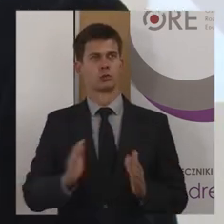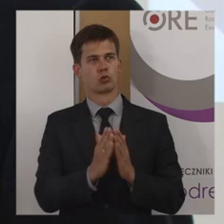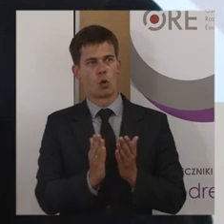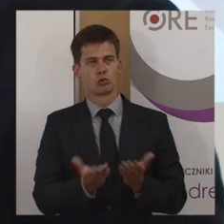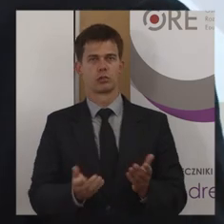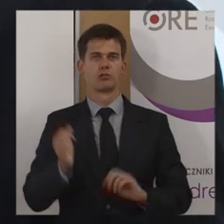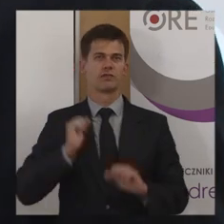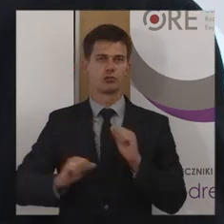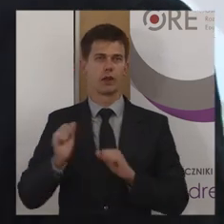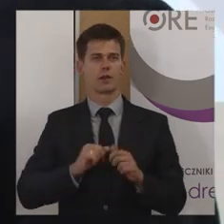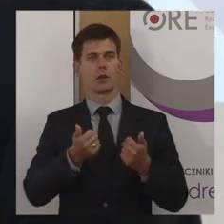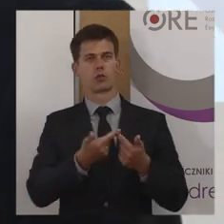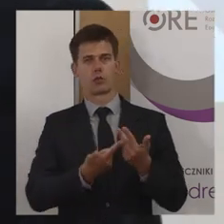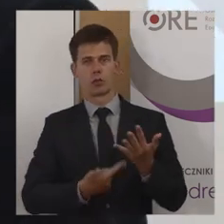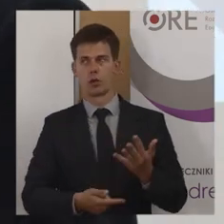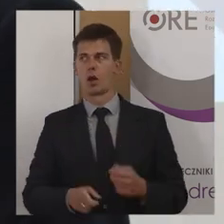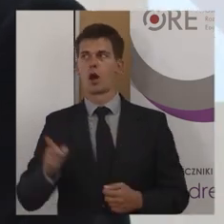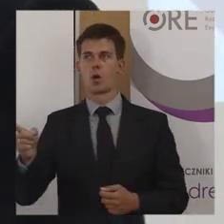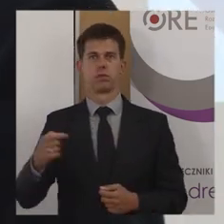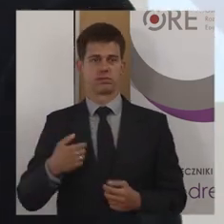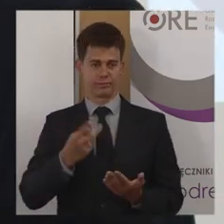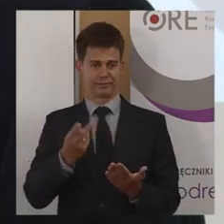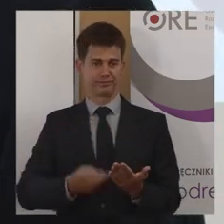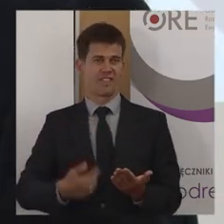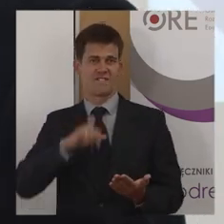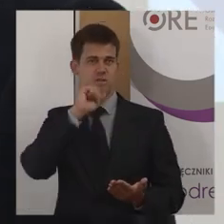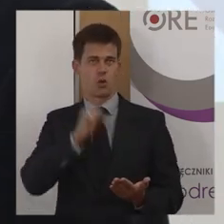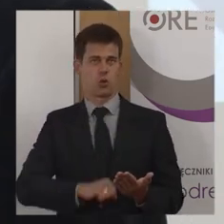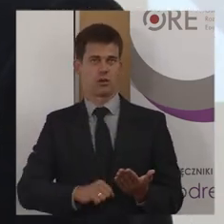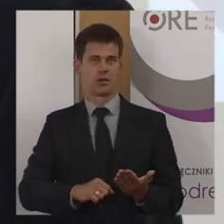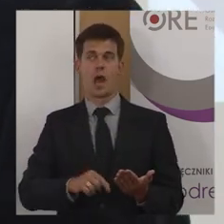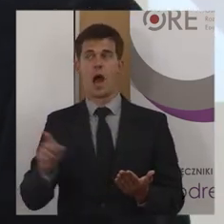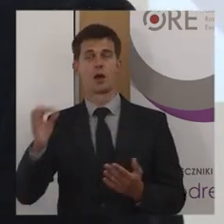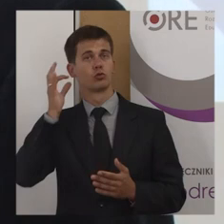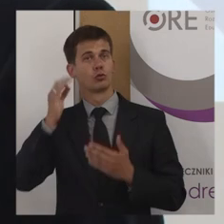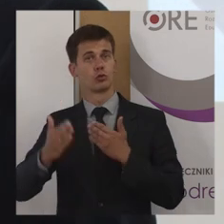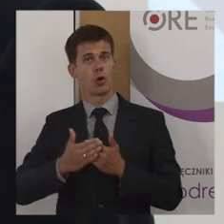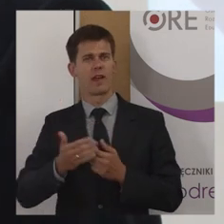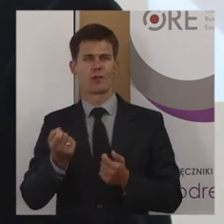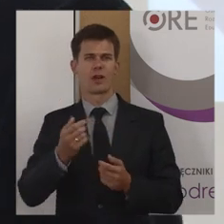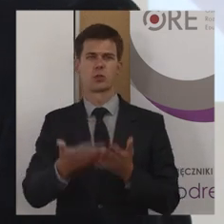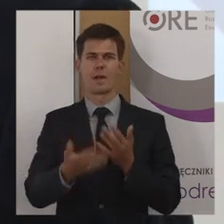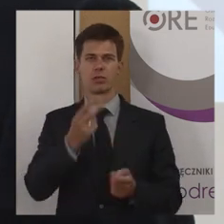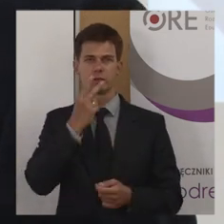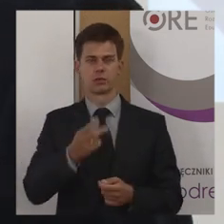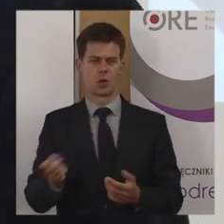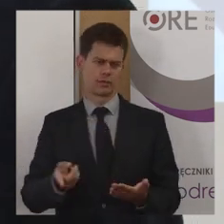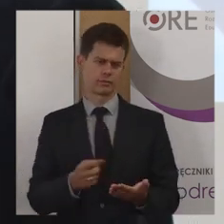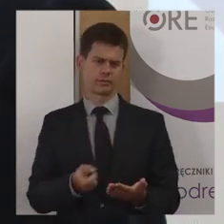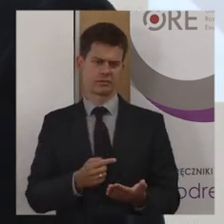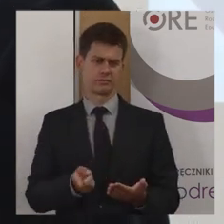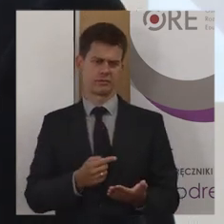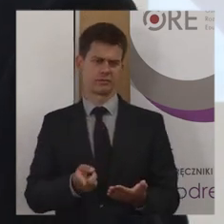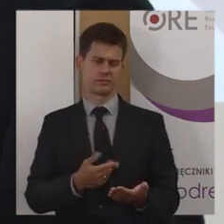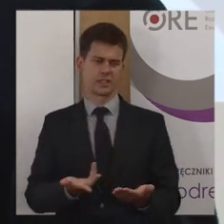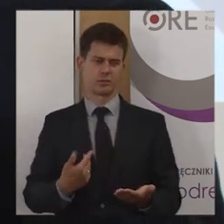mnie oczywiście są całkowicie niedostępne, dla mojej żony są częściowo dostępne. Tak przerzuca i mówi, ale nie wiem, o co w tym chodzi. Więc